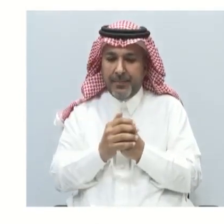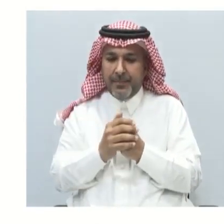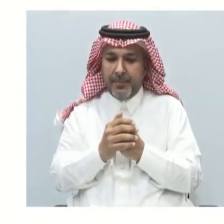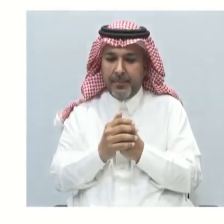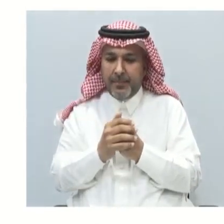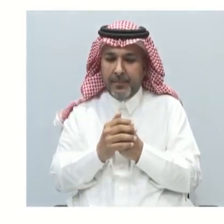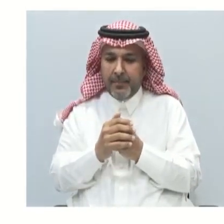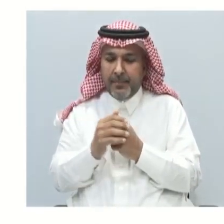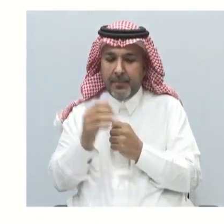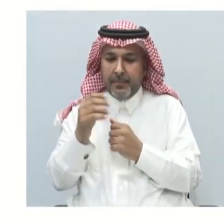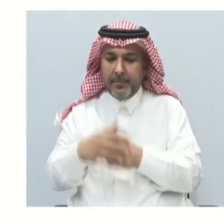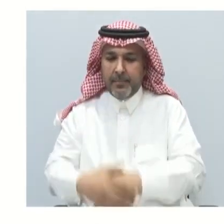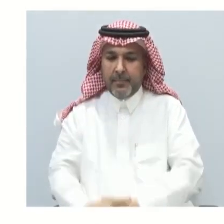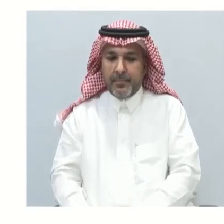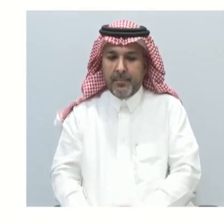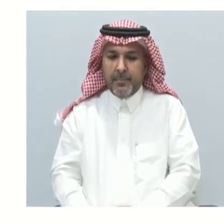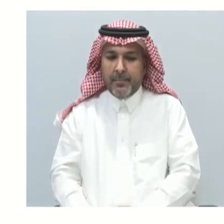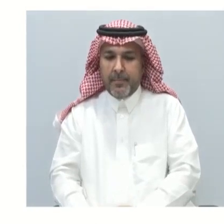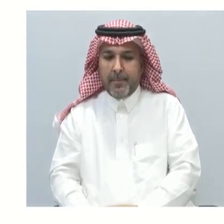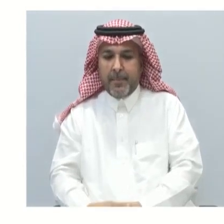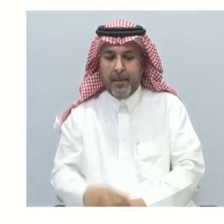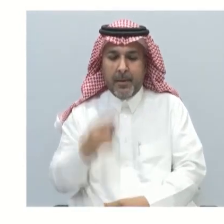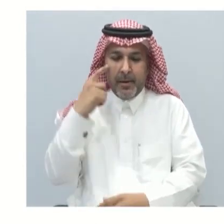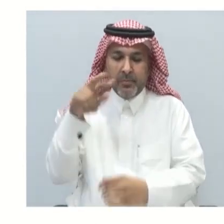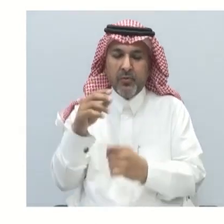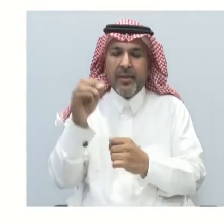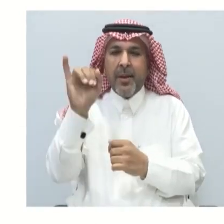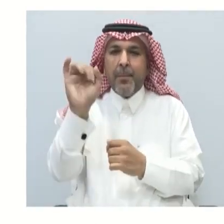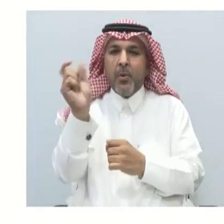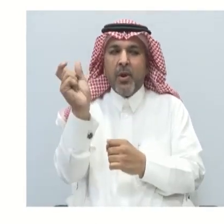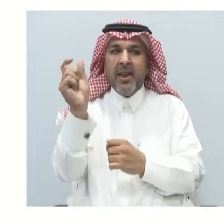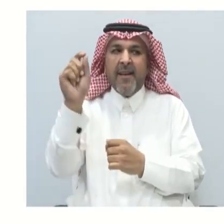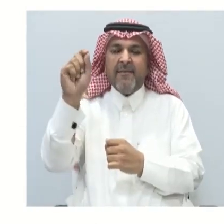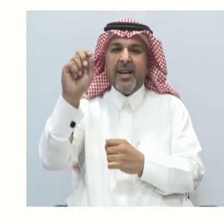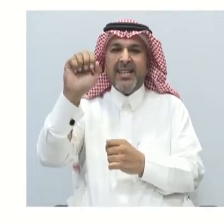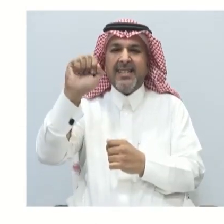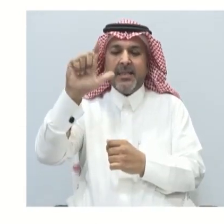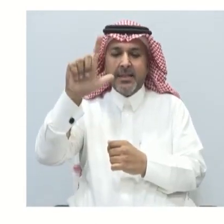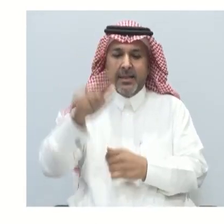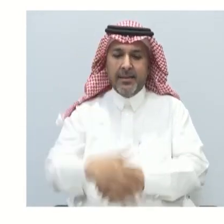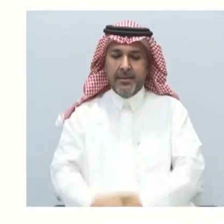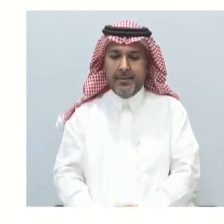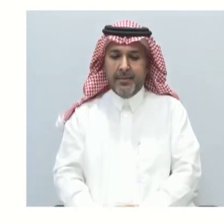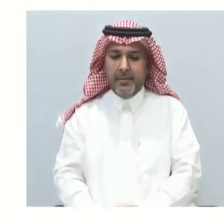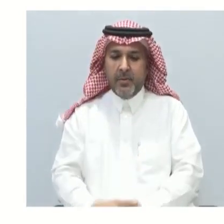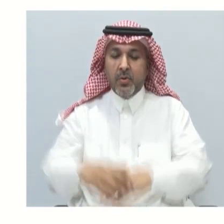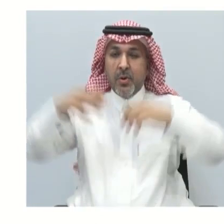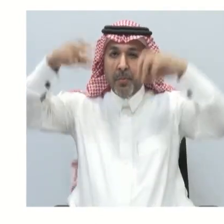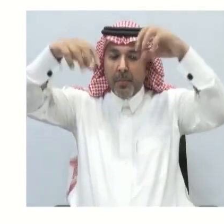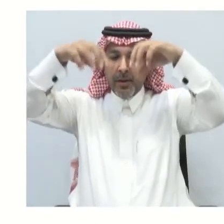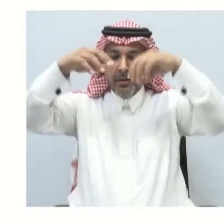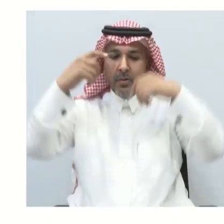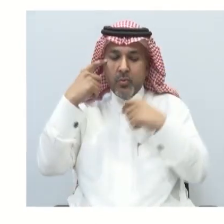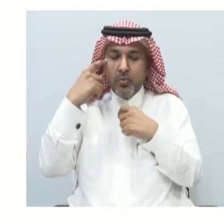بمعدل هطول الامطار معدل هطول الامطار يتحمل المعدل قيمه فيها فواصل فبالتالي يعتبر متغير